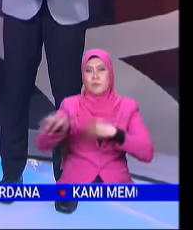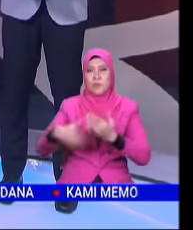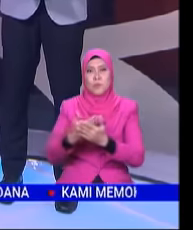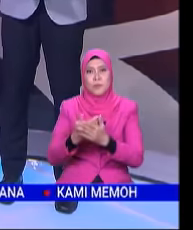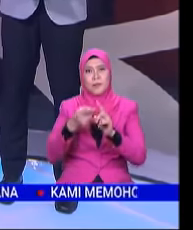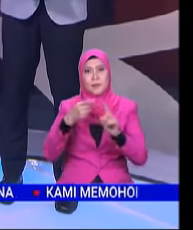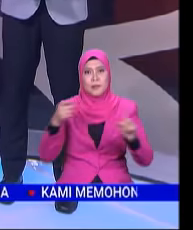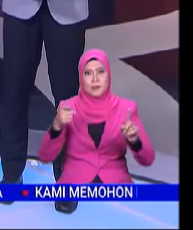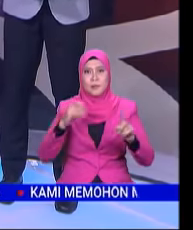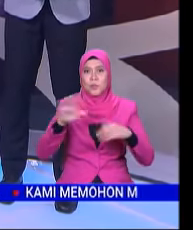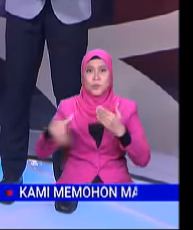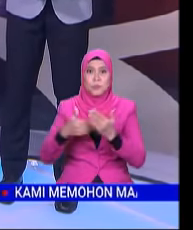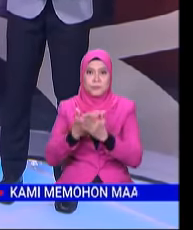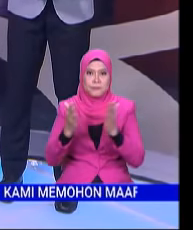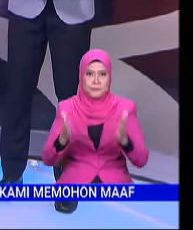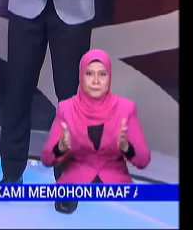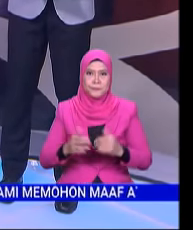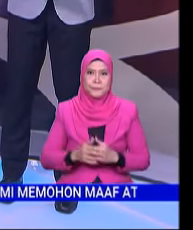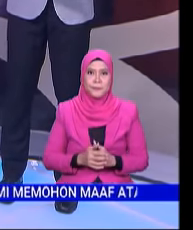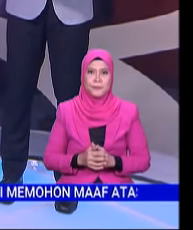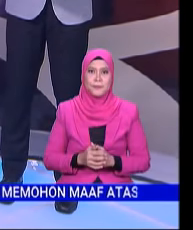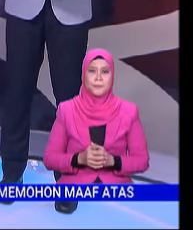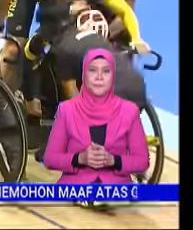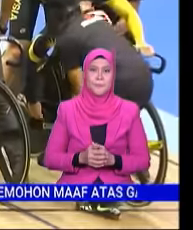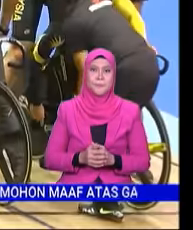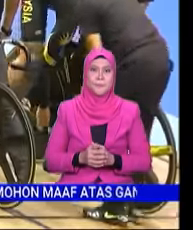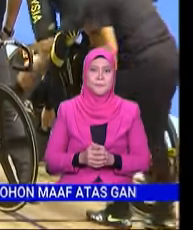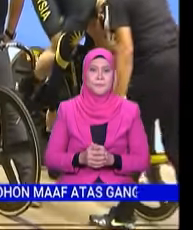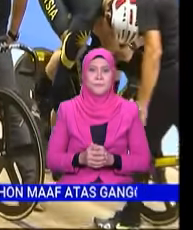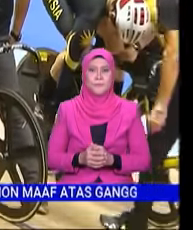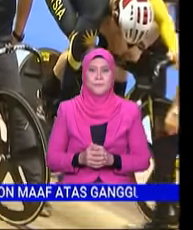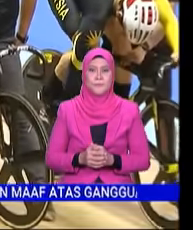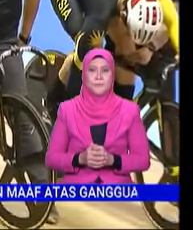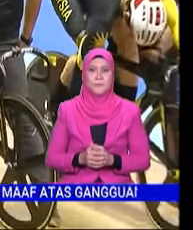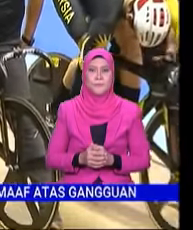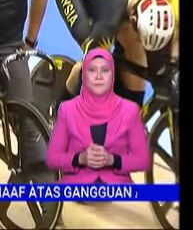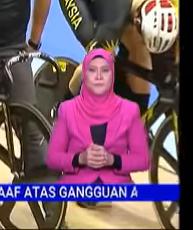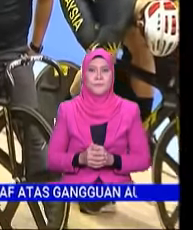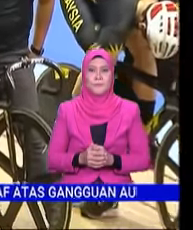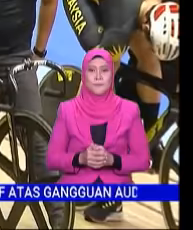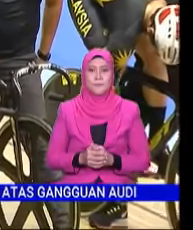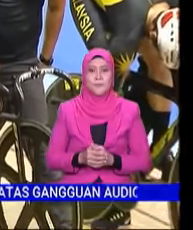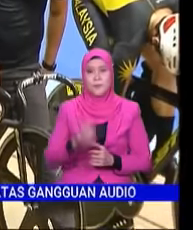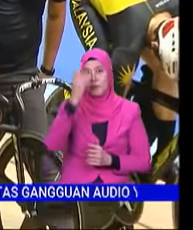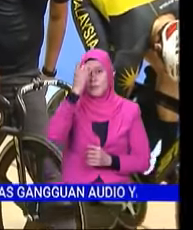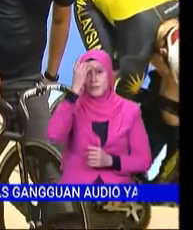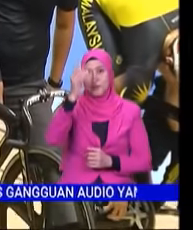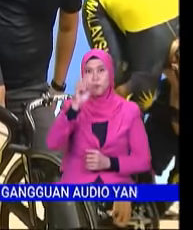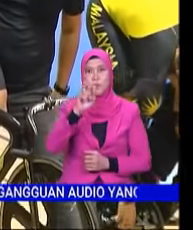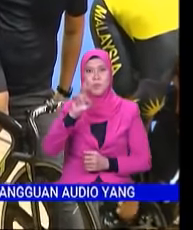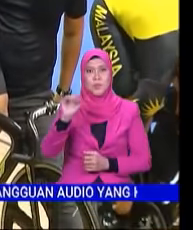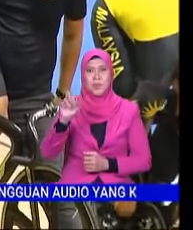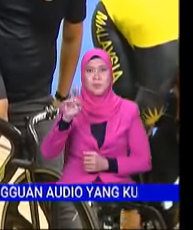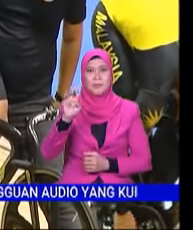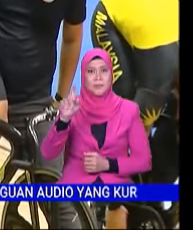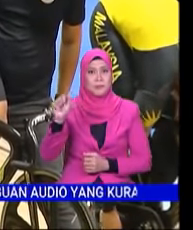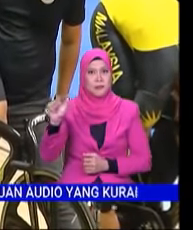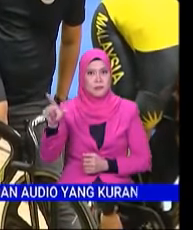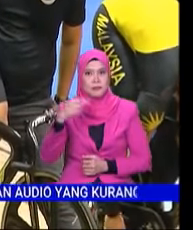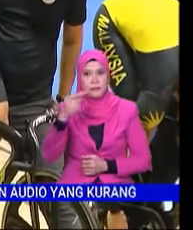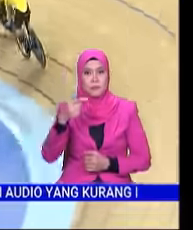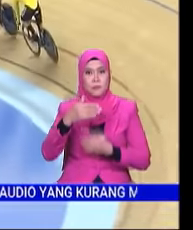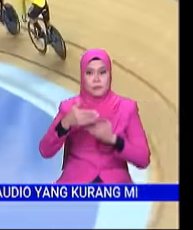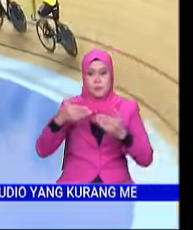daripada semua pihak. Menurut Datuk Sri Rizal, sebelum mengumumkan